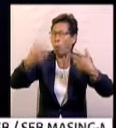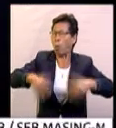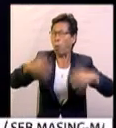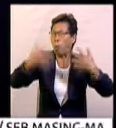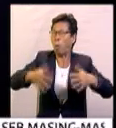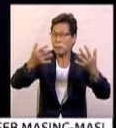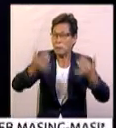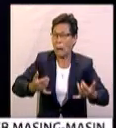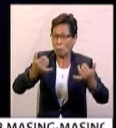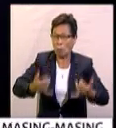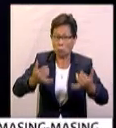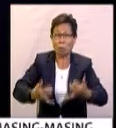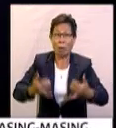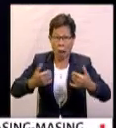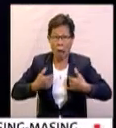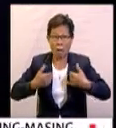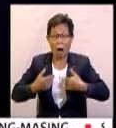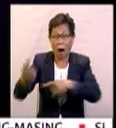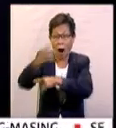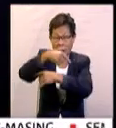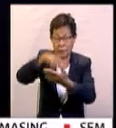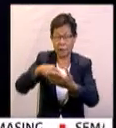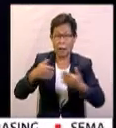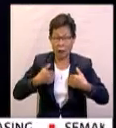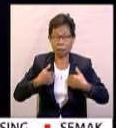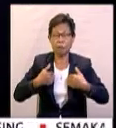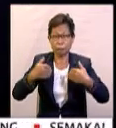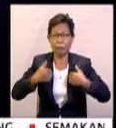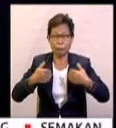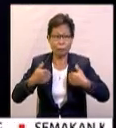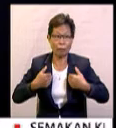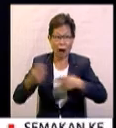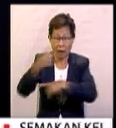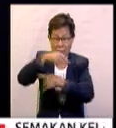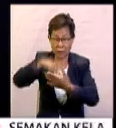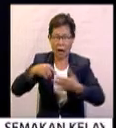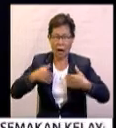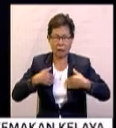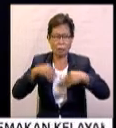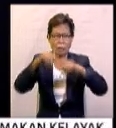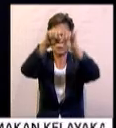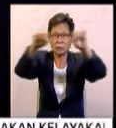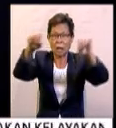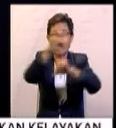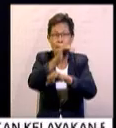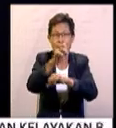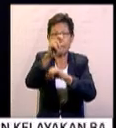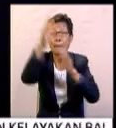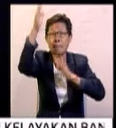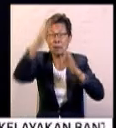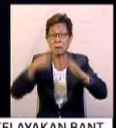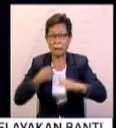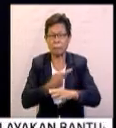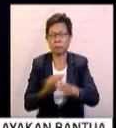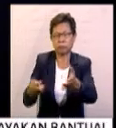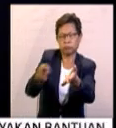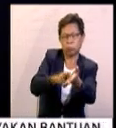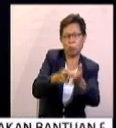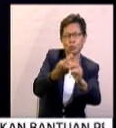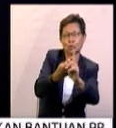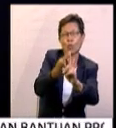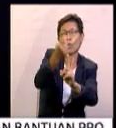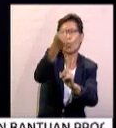terkini, didapati pada hari ini masih lagi terdapat beberapa stesen meteorologi kami yang mencatat